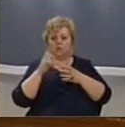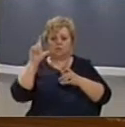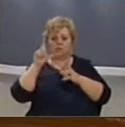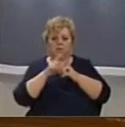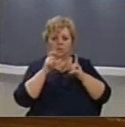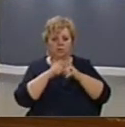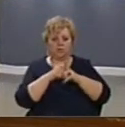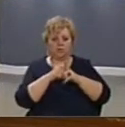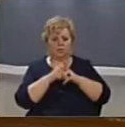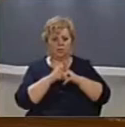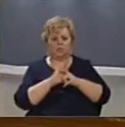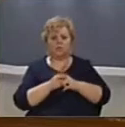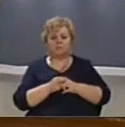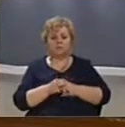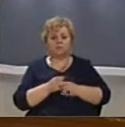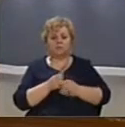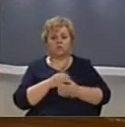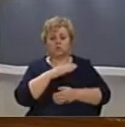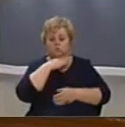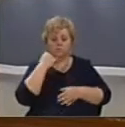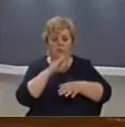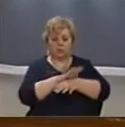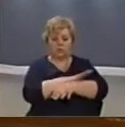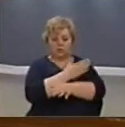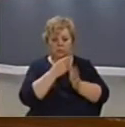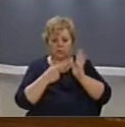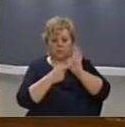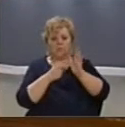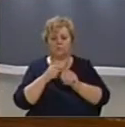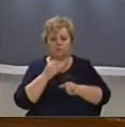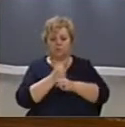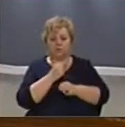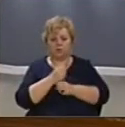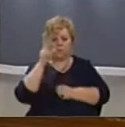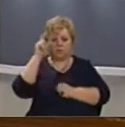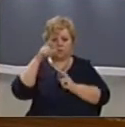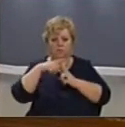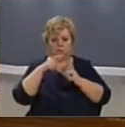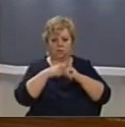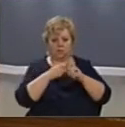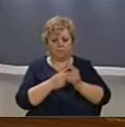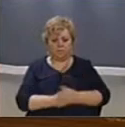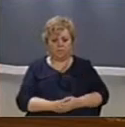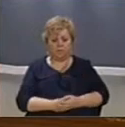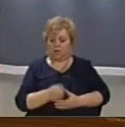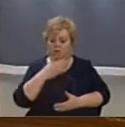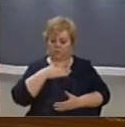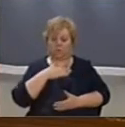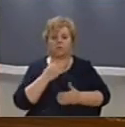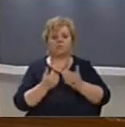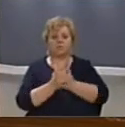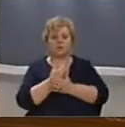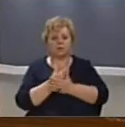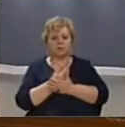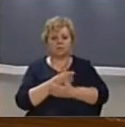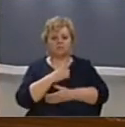LDK-s ka adresu shumë shqetësime që lidhen me punën e RTK-s. Edhe pse ne tani jemi